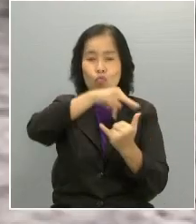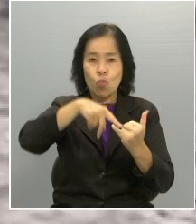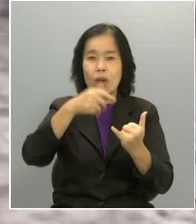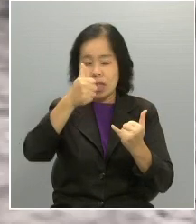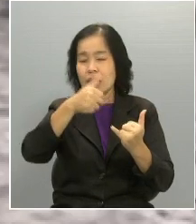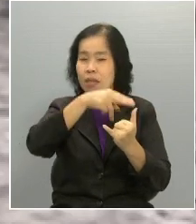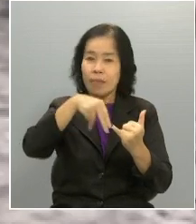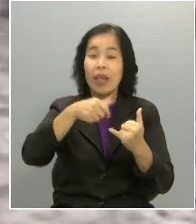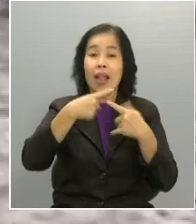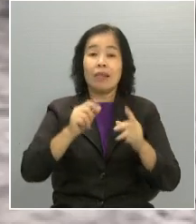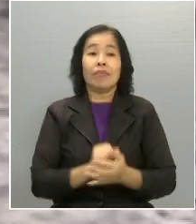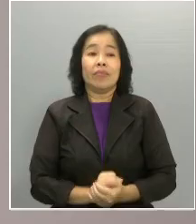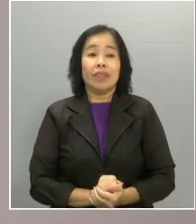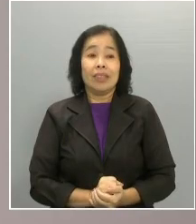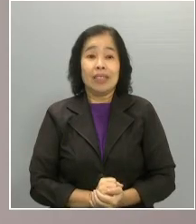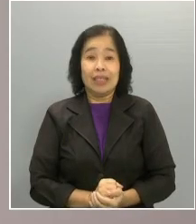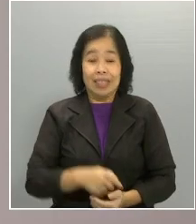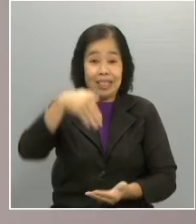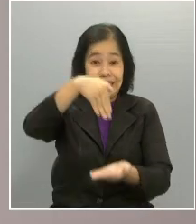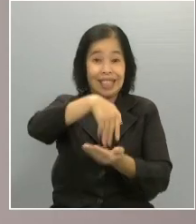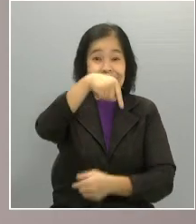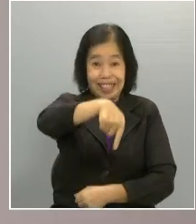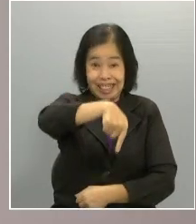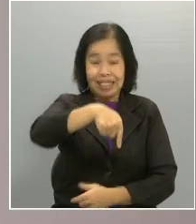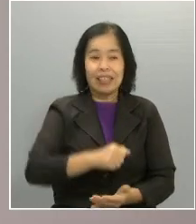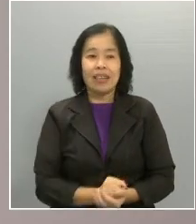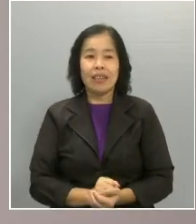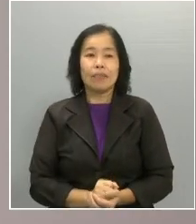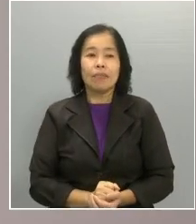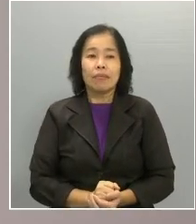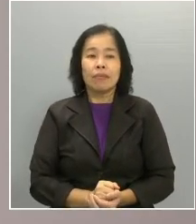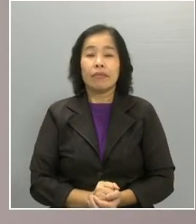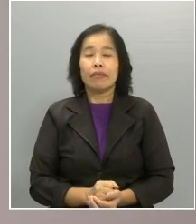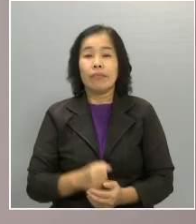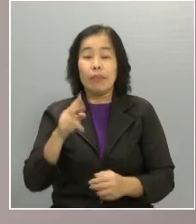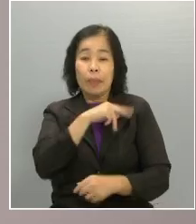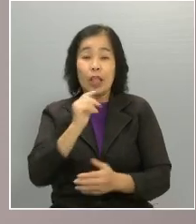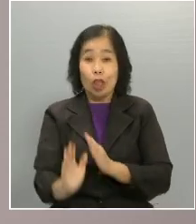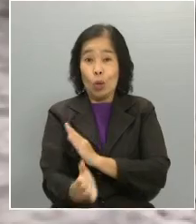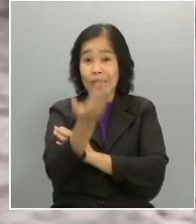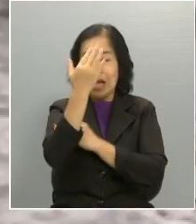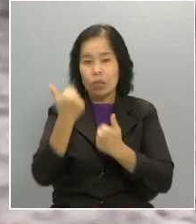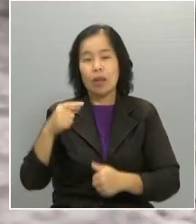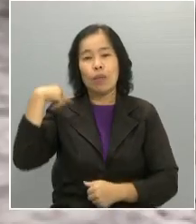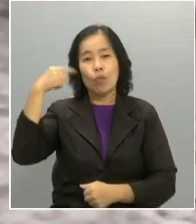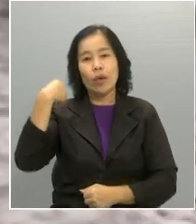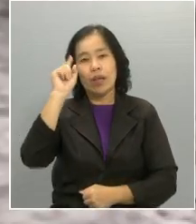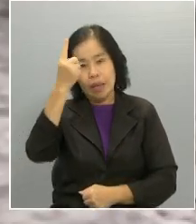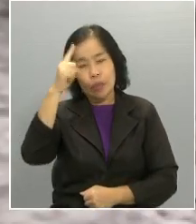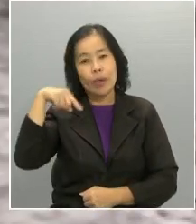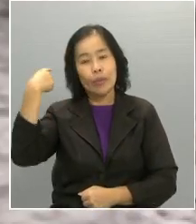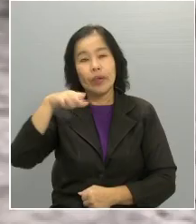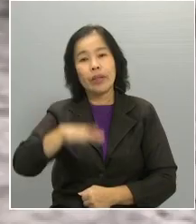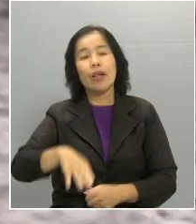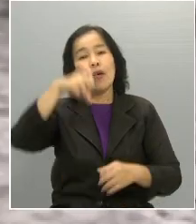ปรากฏว่าคุณผู้ชมครับณจุดเดียวกันนี้เนี่ยนะครับหลังโรงเรียนสตรีราชินูทิศช่วงเช้ามีเด็กผู้หญิงอีกคนนึงถูก